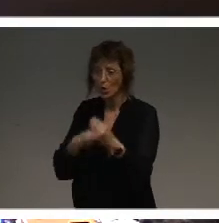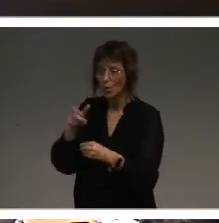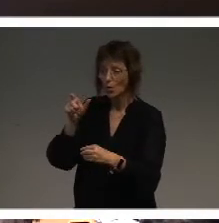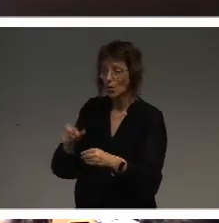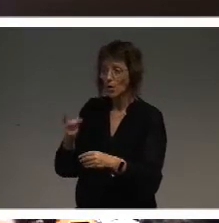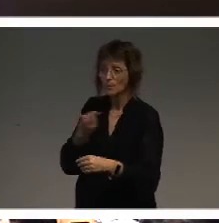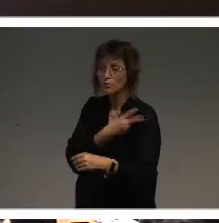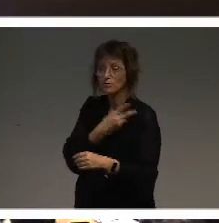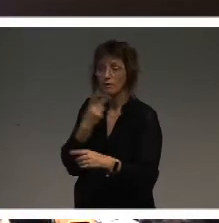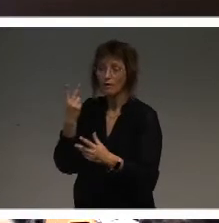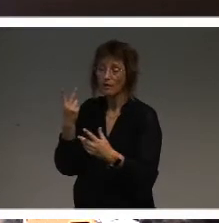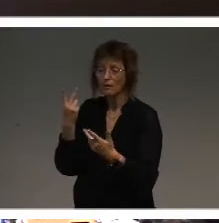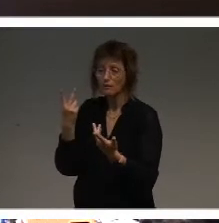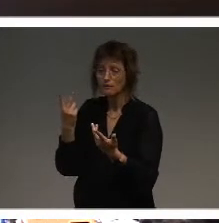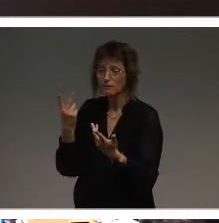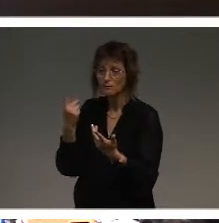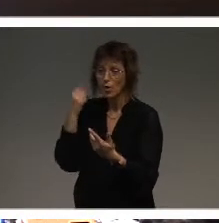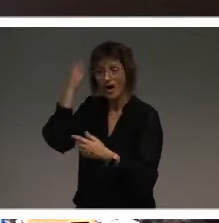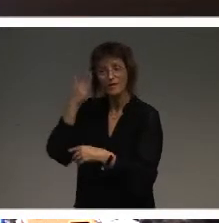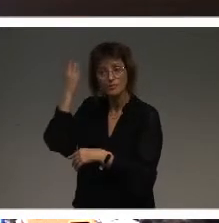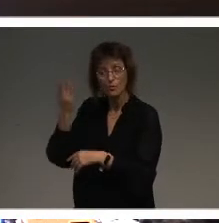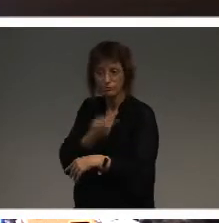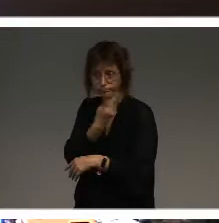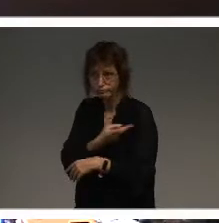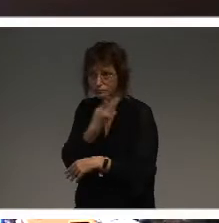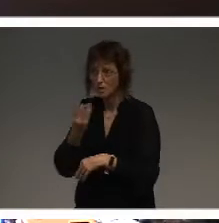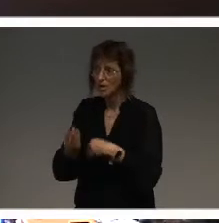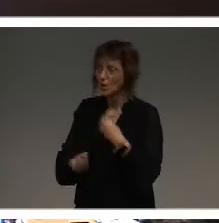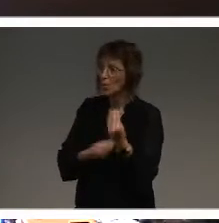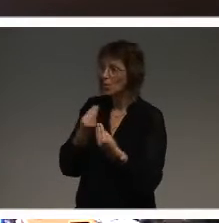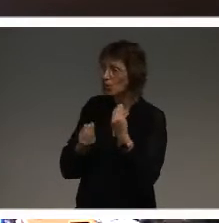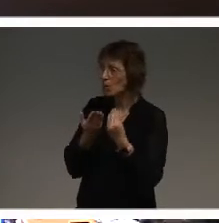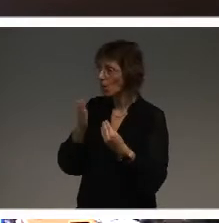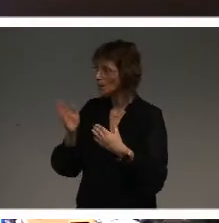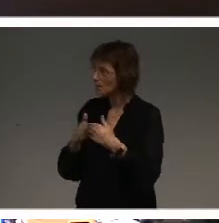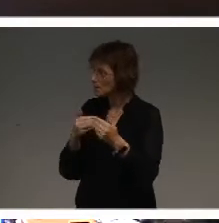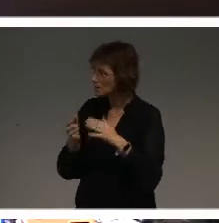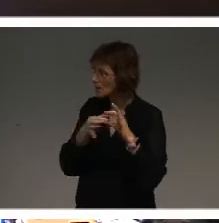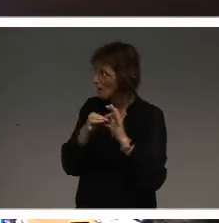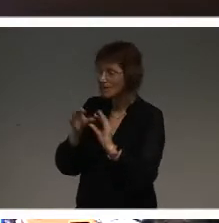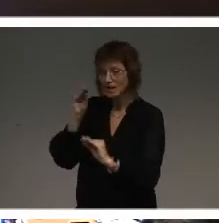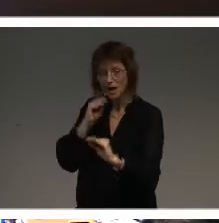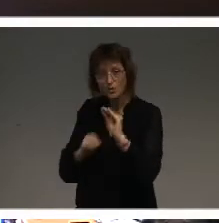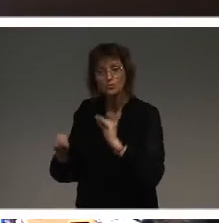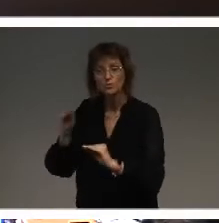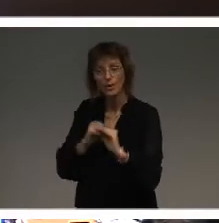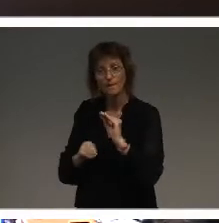vétérinaires, et puis toutes les personnes qui travaillent dans le milieu du soin